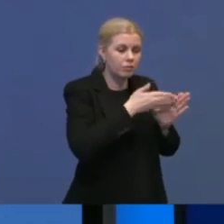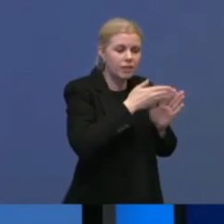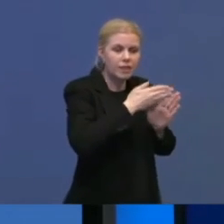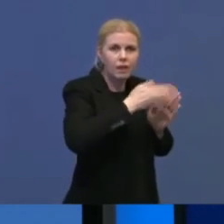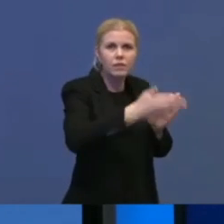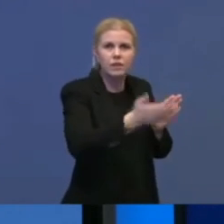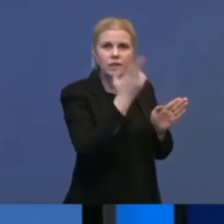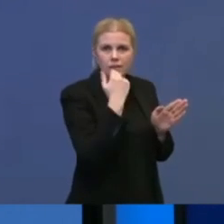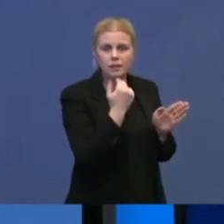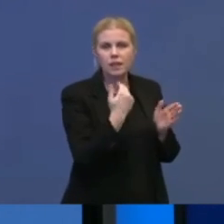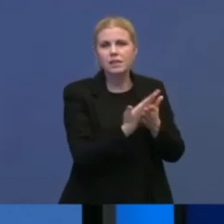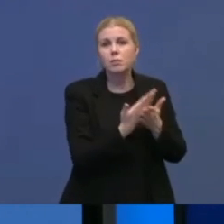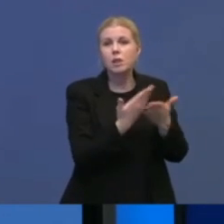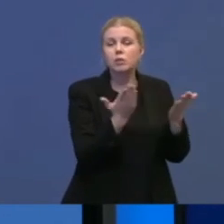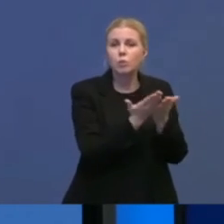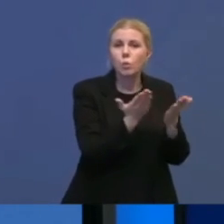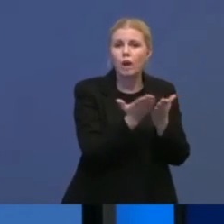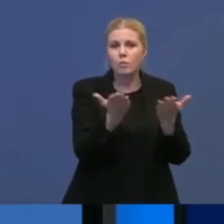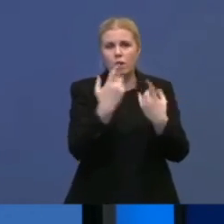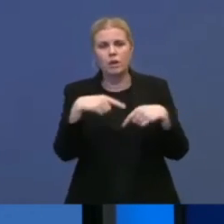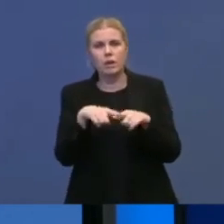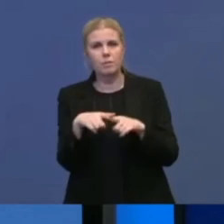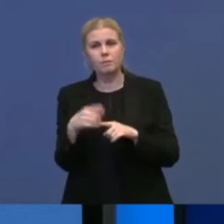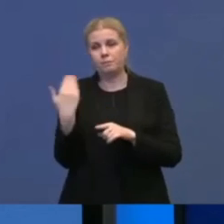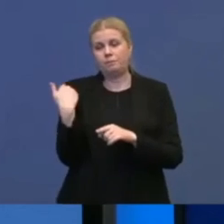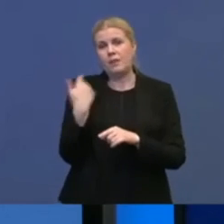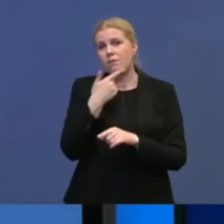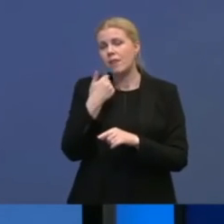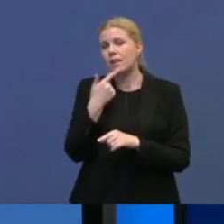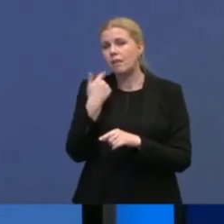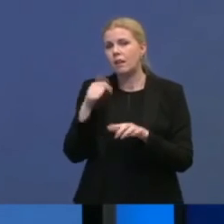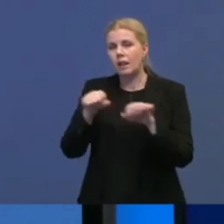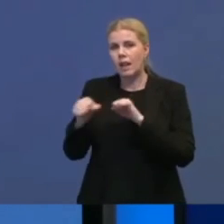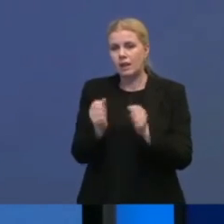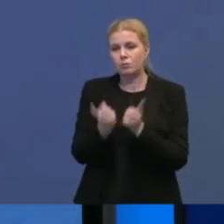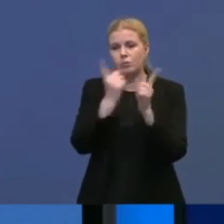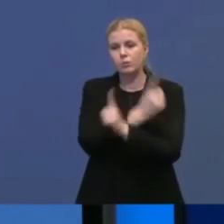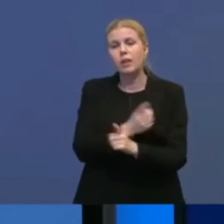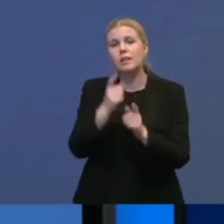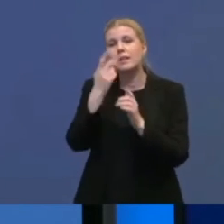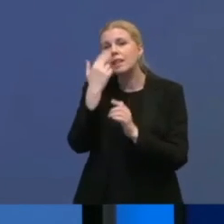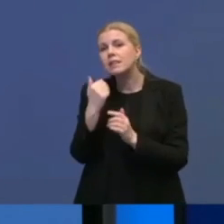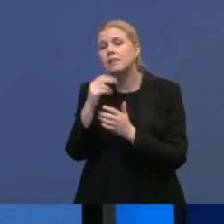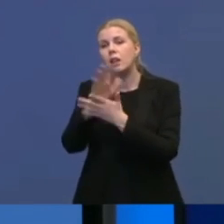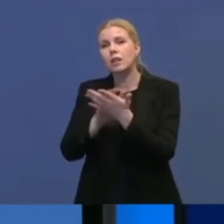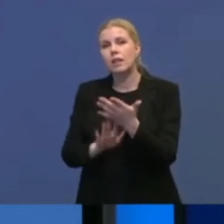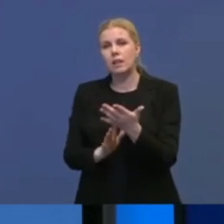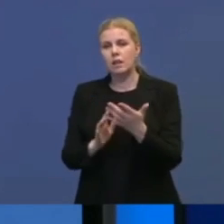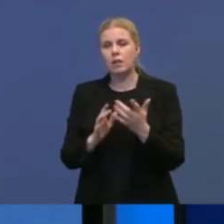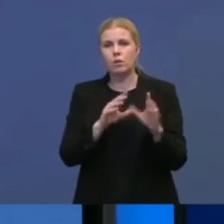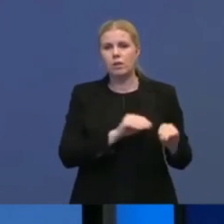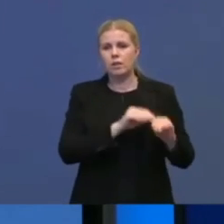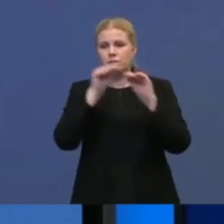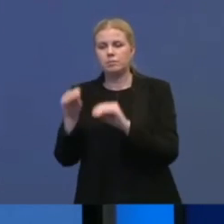Jum'i hi waxa isida as awgad ukomaddu waxka badda isparista chokta